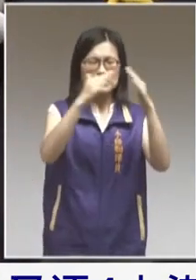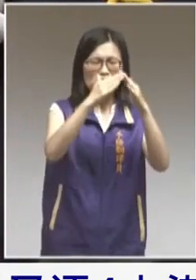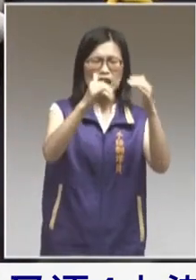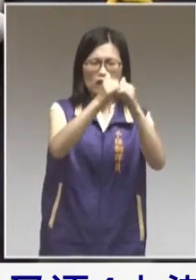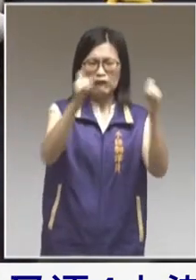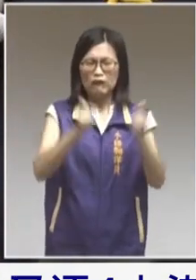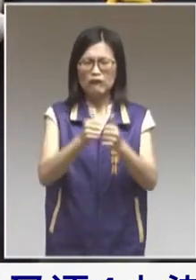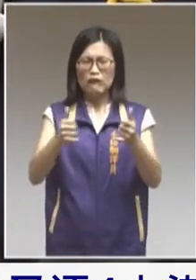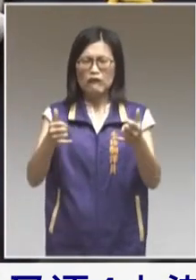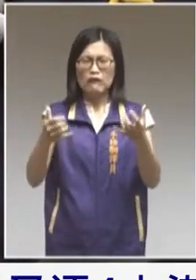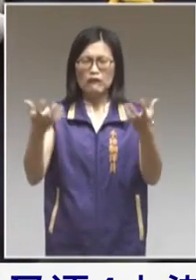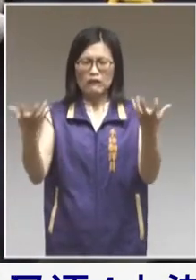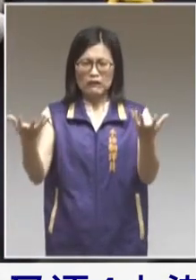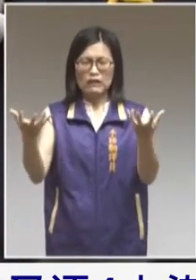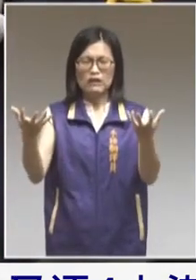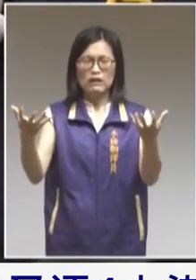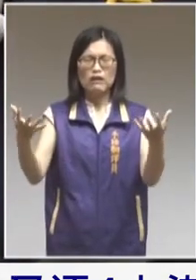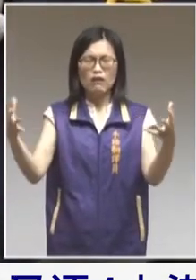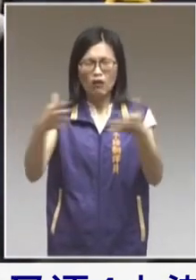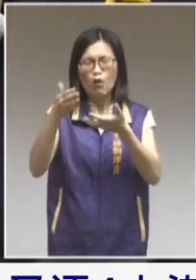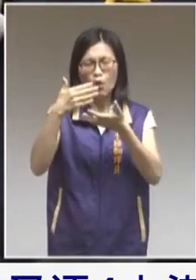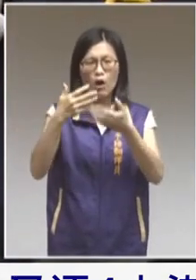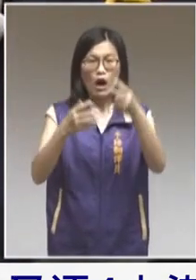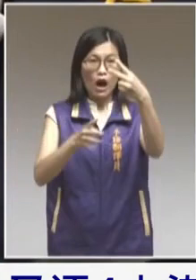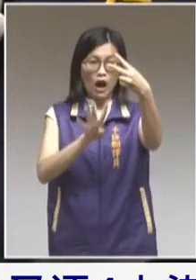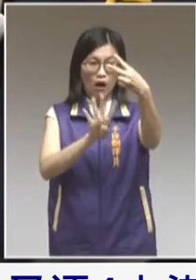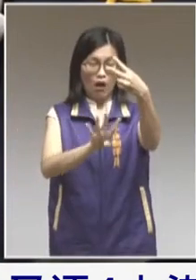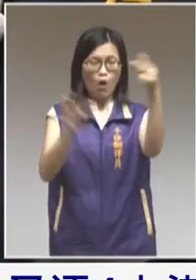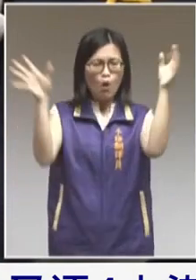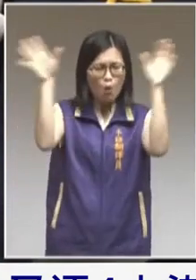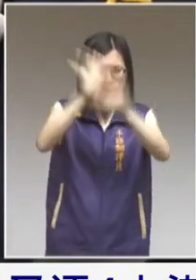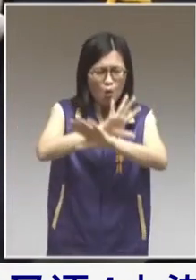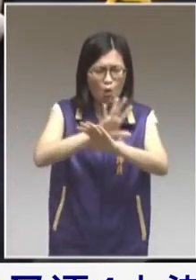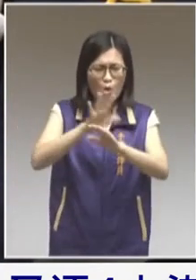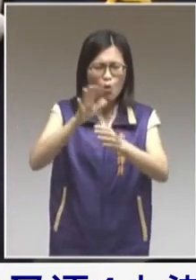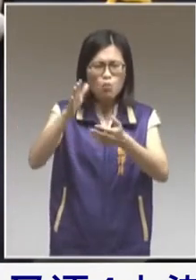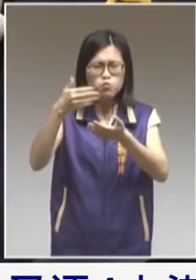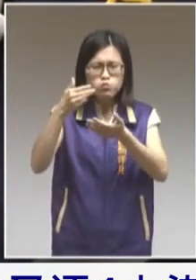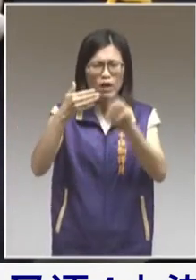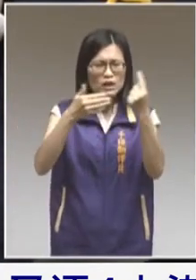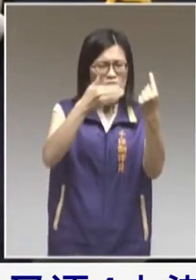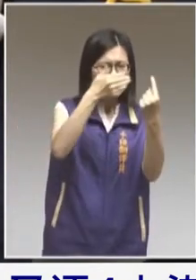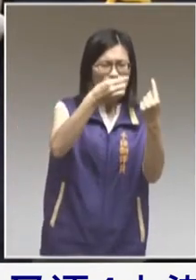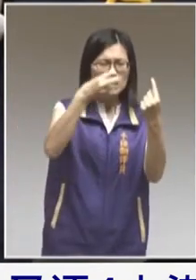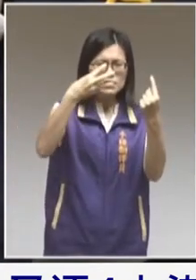那到2月4号的晚上，那这个聚会上面